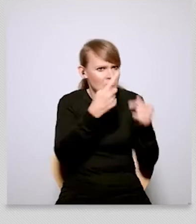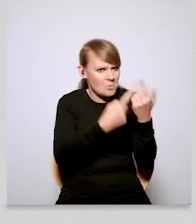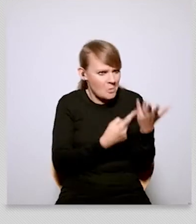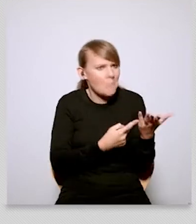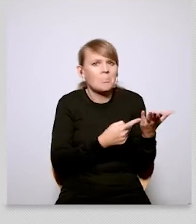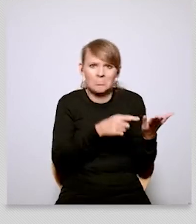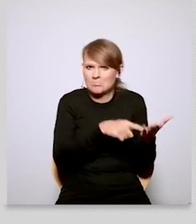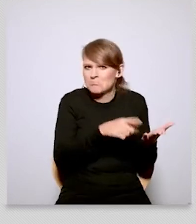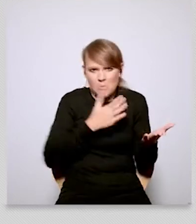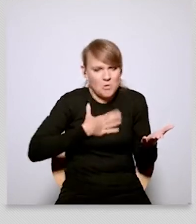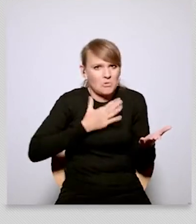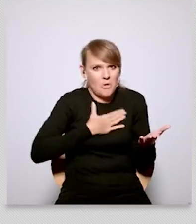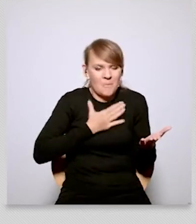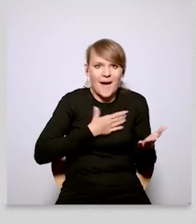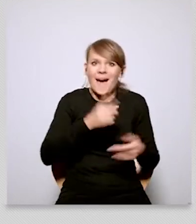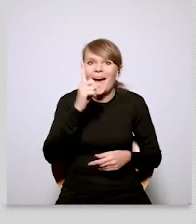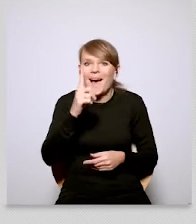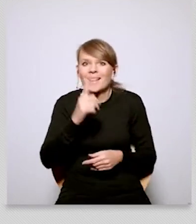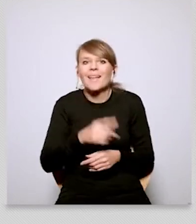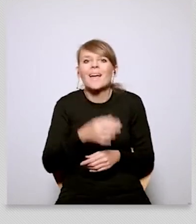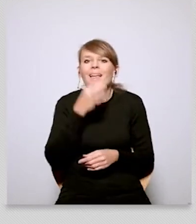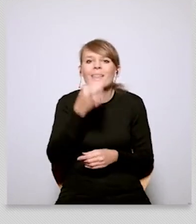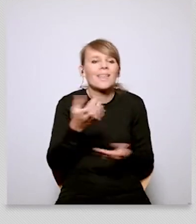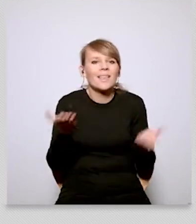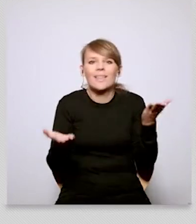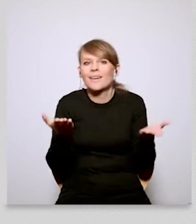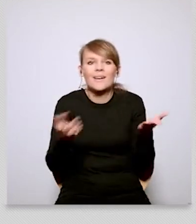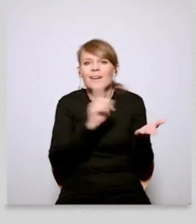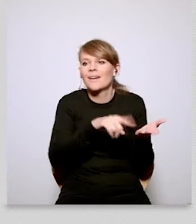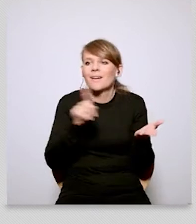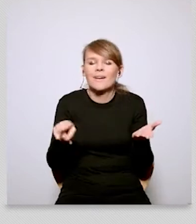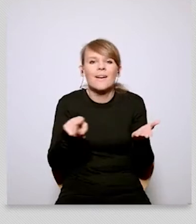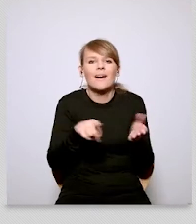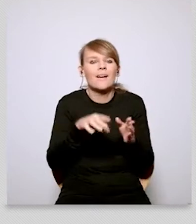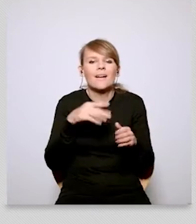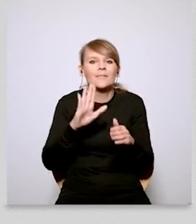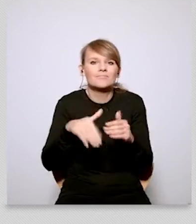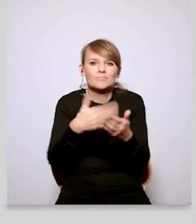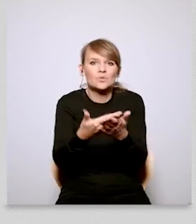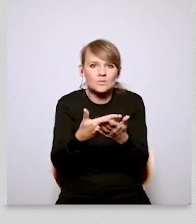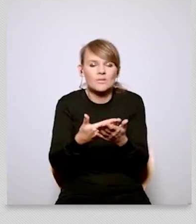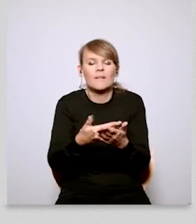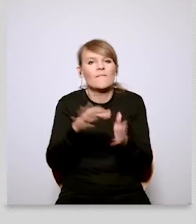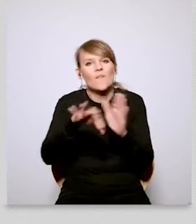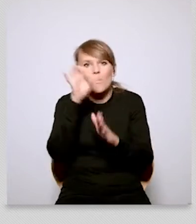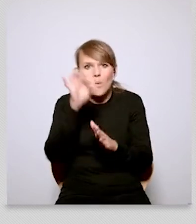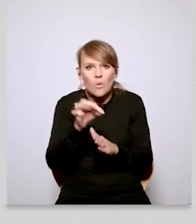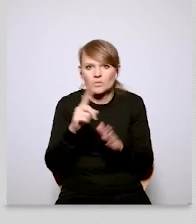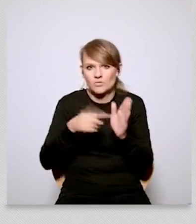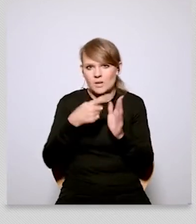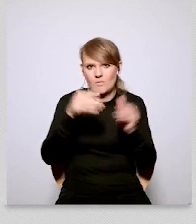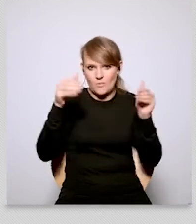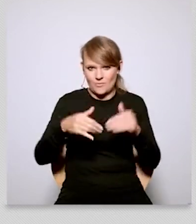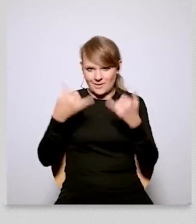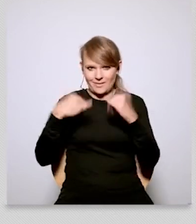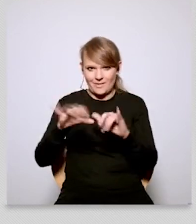postawije w takiej jakby parze, no to już niejednokrotnie ten wybór może być inny i